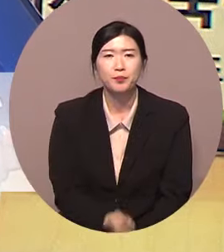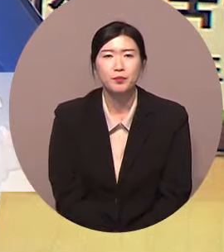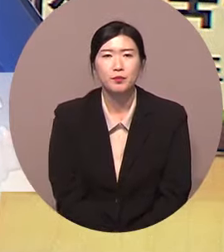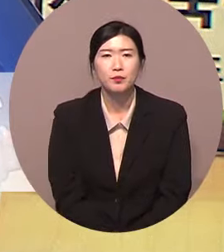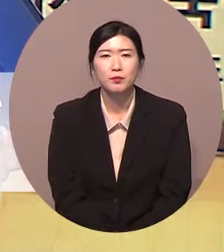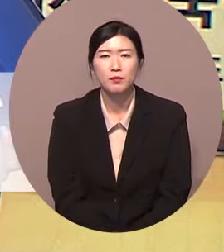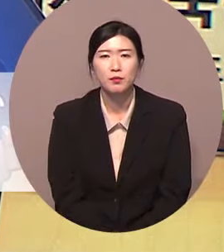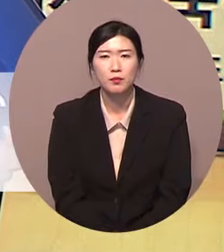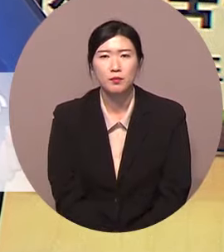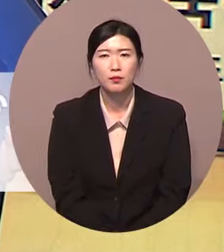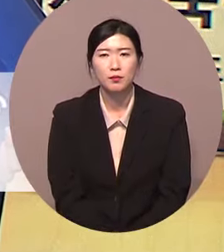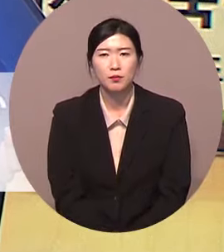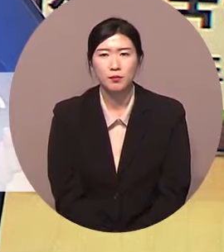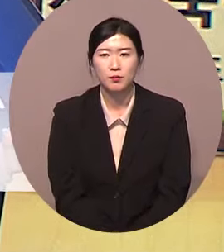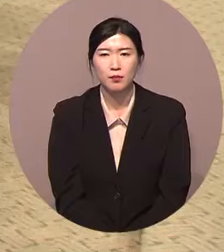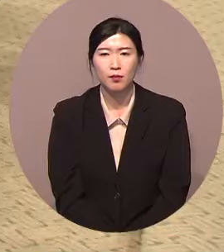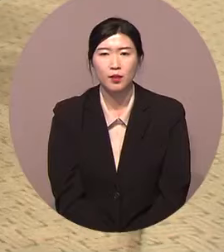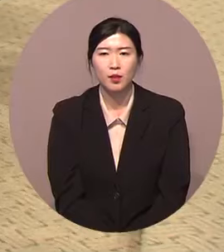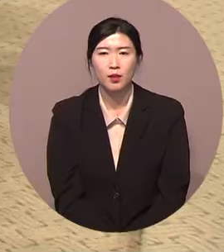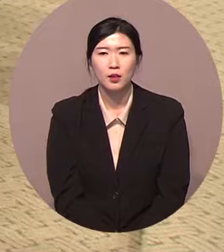나섰습니다. 김태욱 기자입니다.